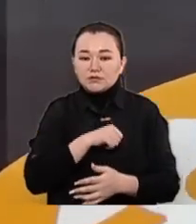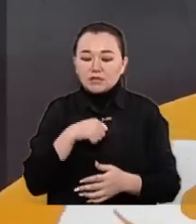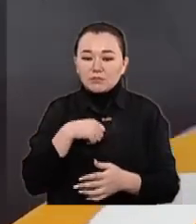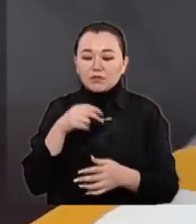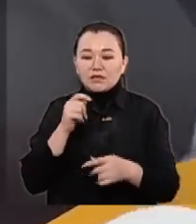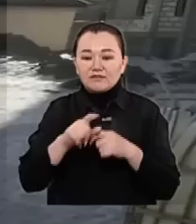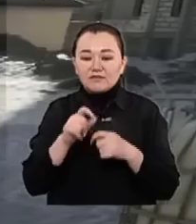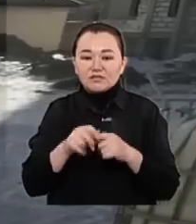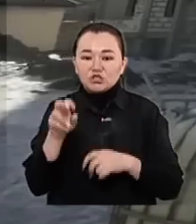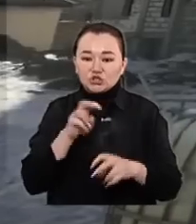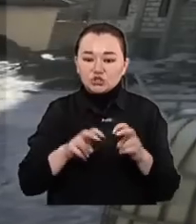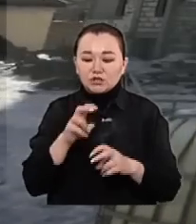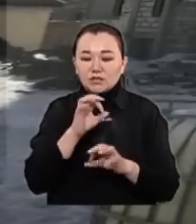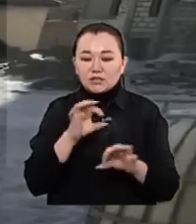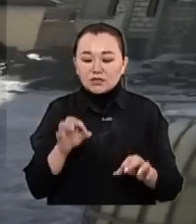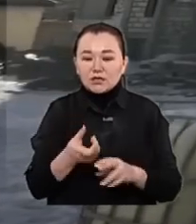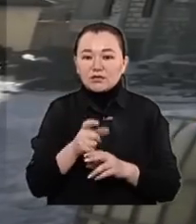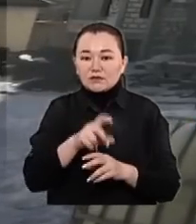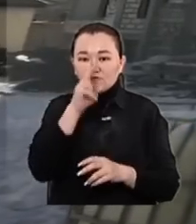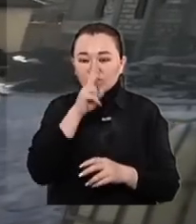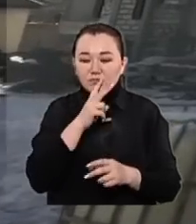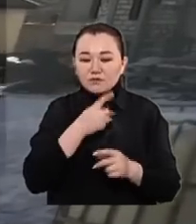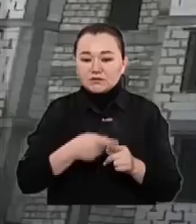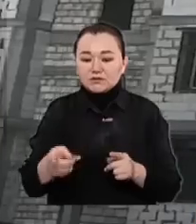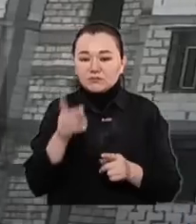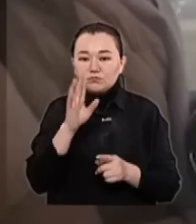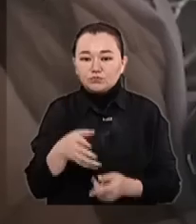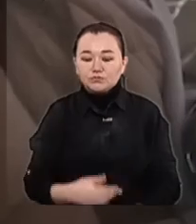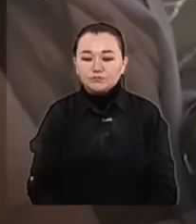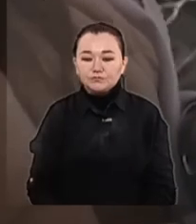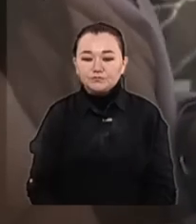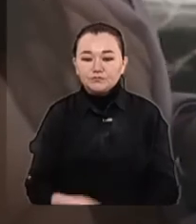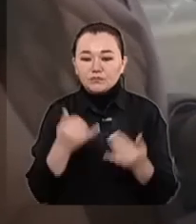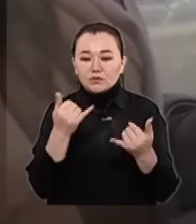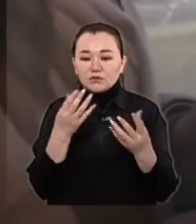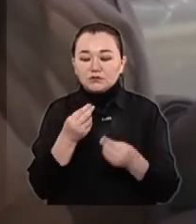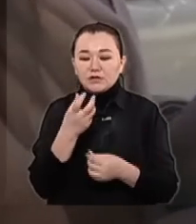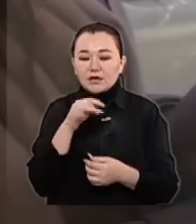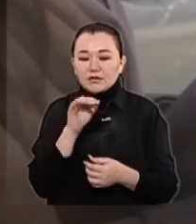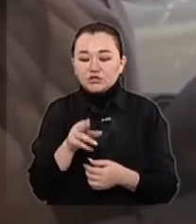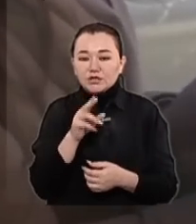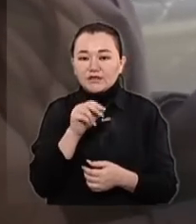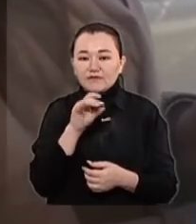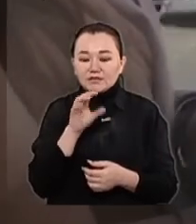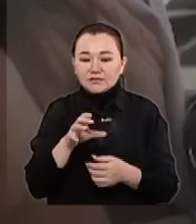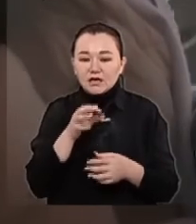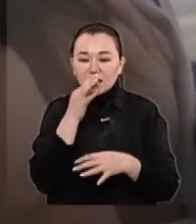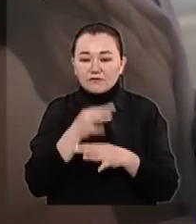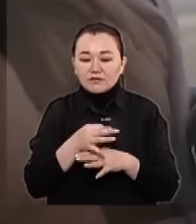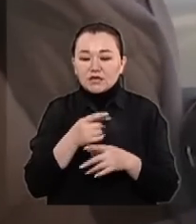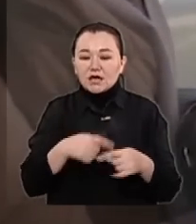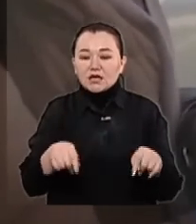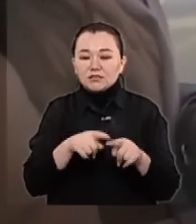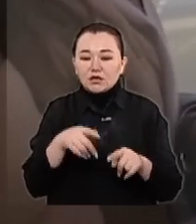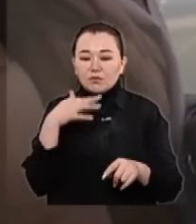инвестор іздеп жатқанын айтады. Ол кемінде 2 айға созылуы мүмкін дейді. Бүгінгі таңда Сарайшық Инвест Груп жауапкершілікті серіктестігі